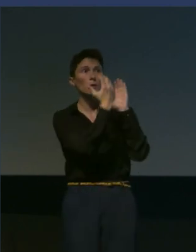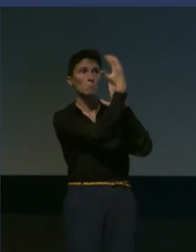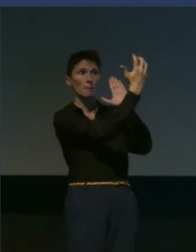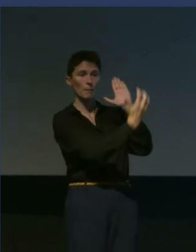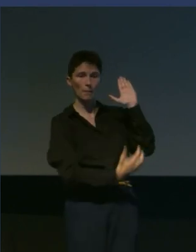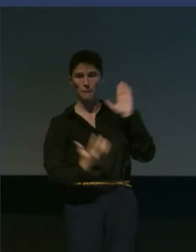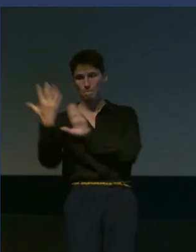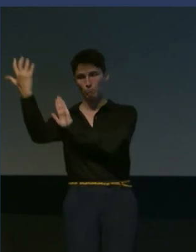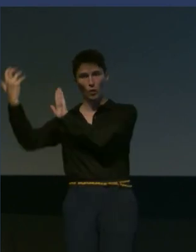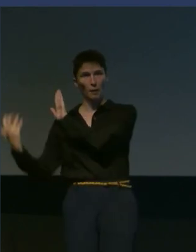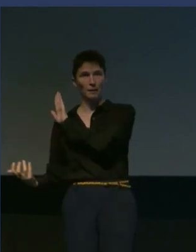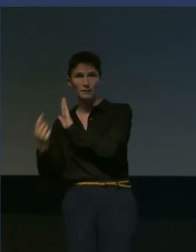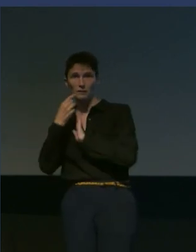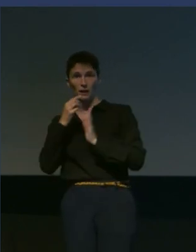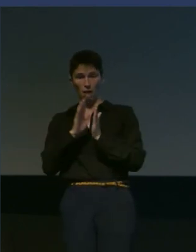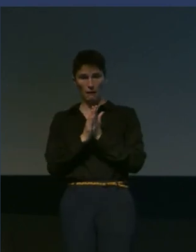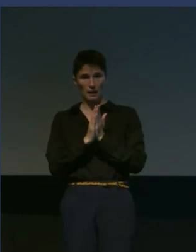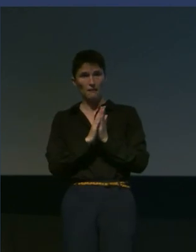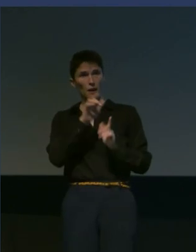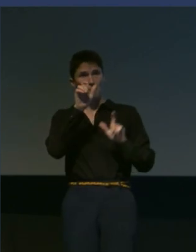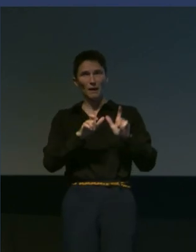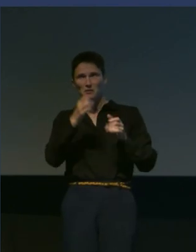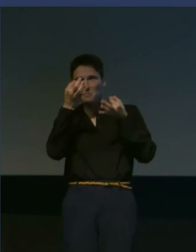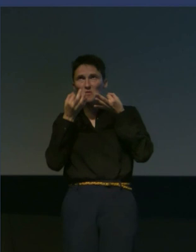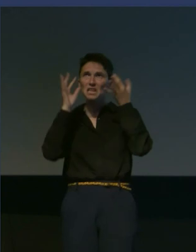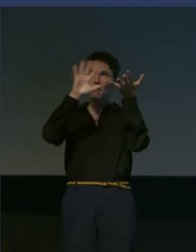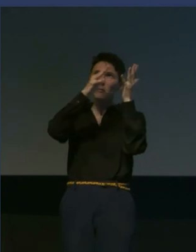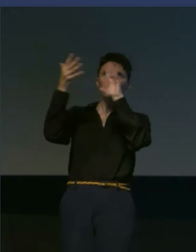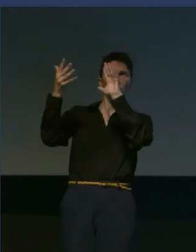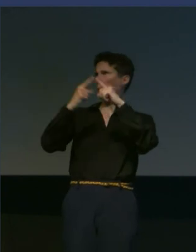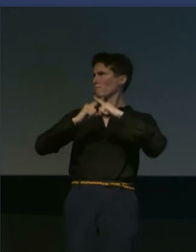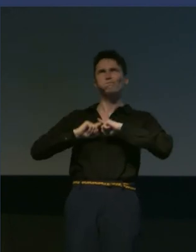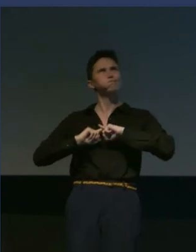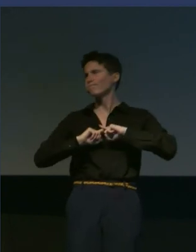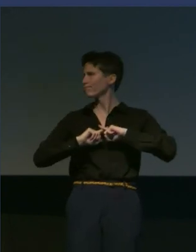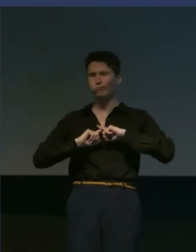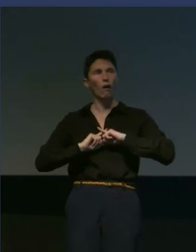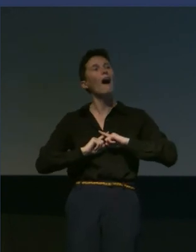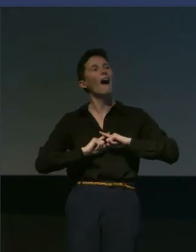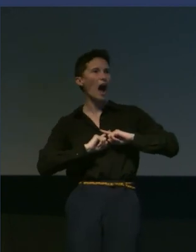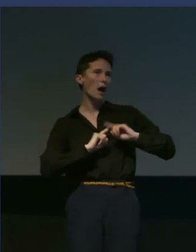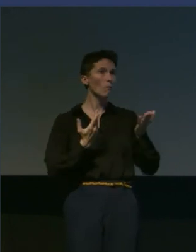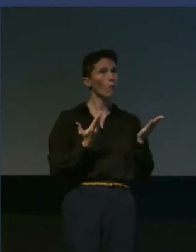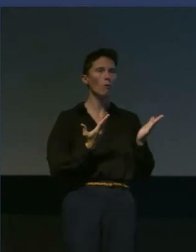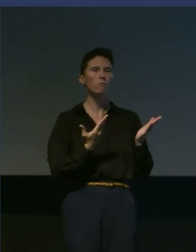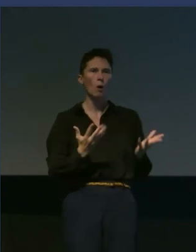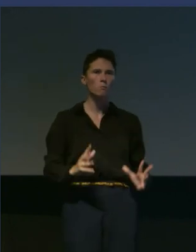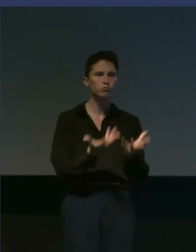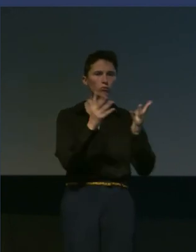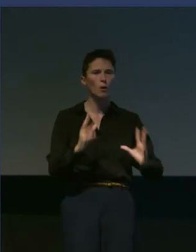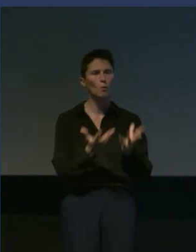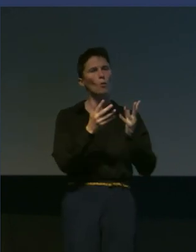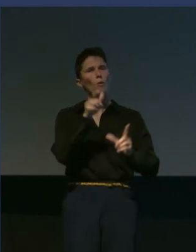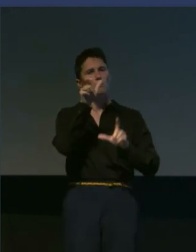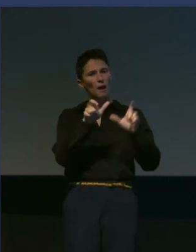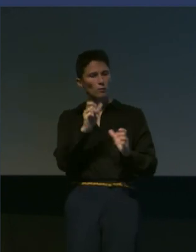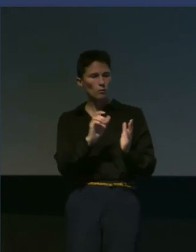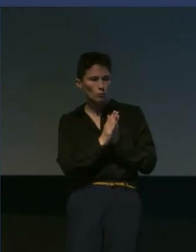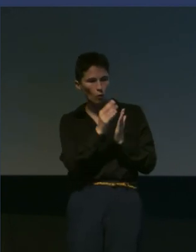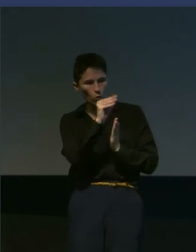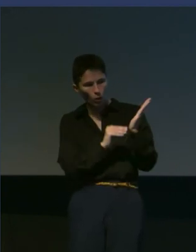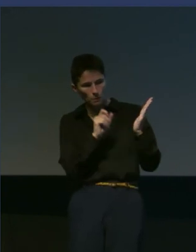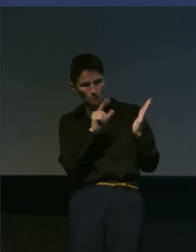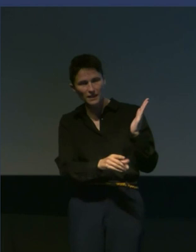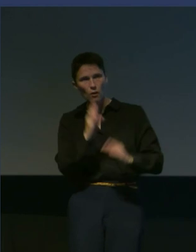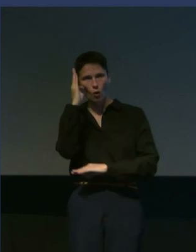livres de personnes climato-sceptiques dont ils font la promo. Il y a des conférences de tel auteur, de tel.